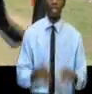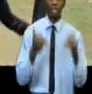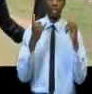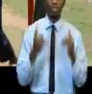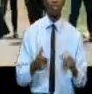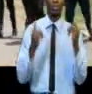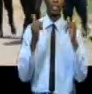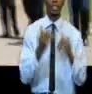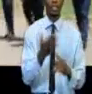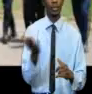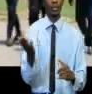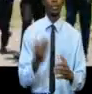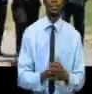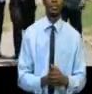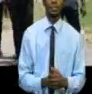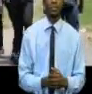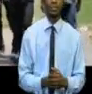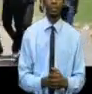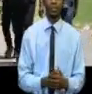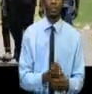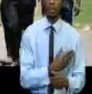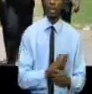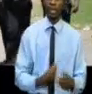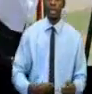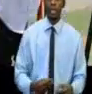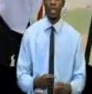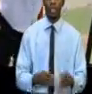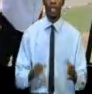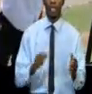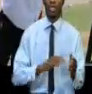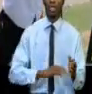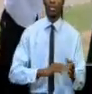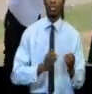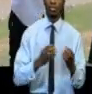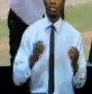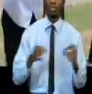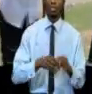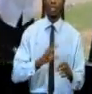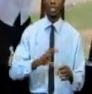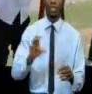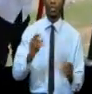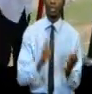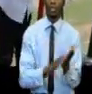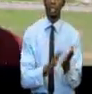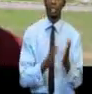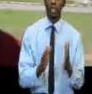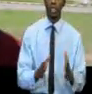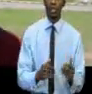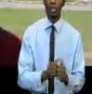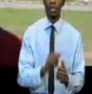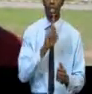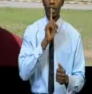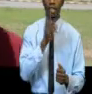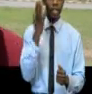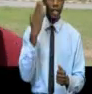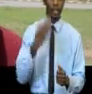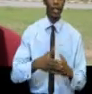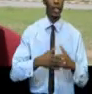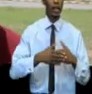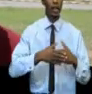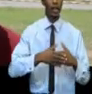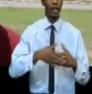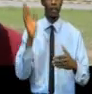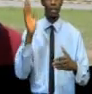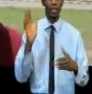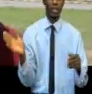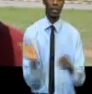jouant. La plupart ont été renvoyés pour non paiement des frais scolaires. On va venir ici chaque mercredi parce qu'on a la pratique on sort